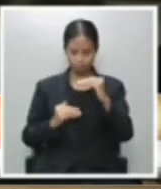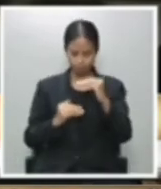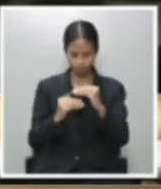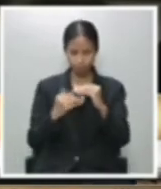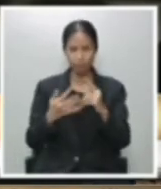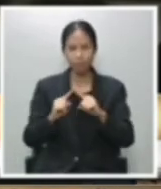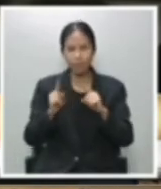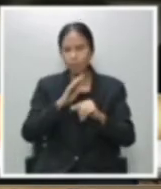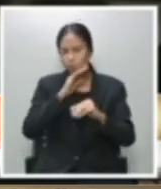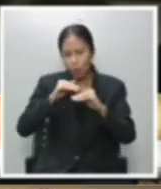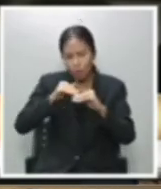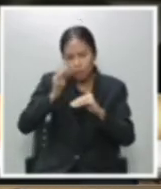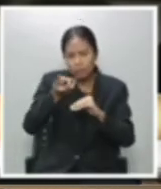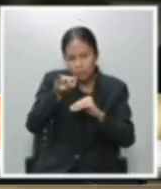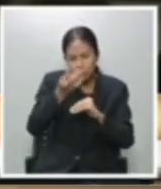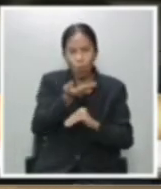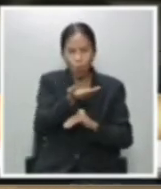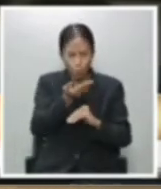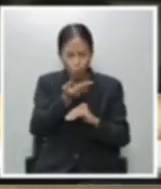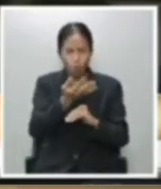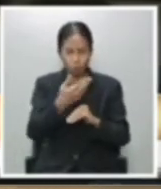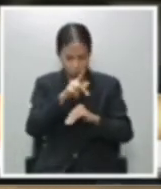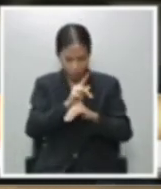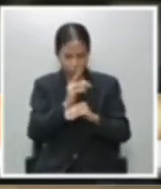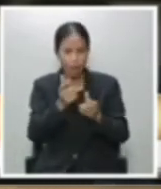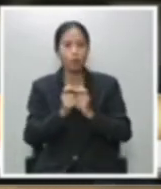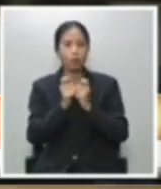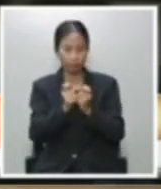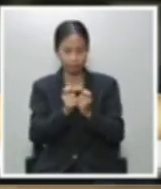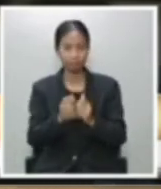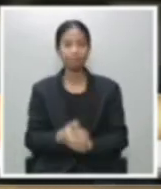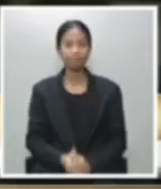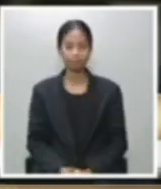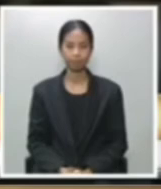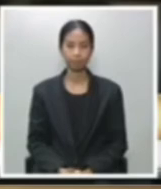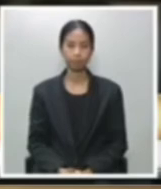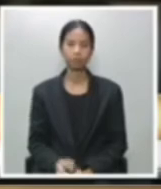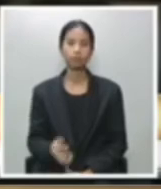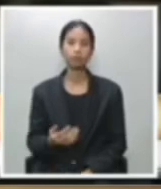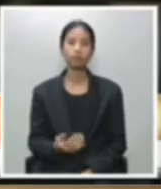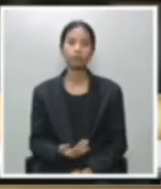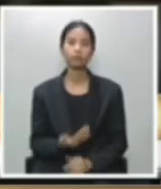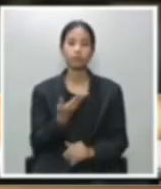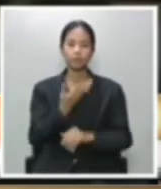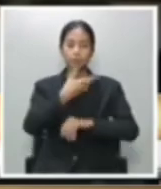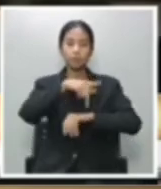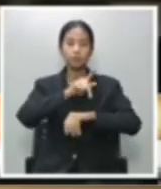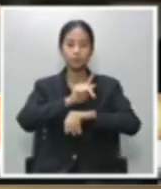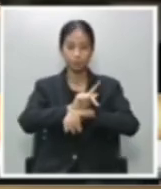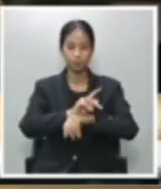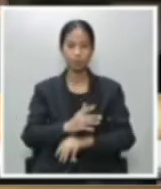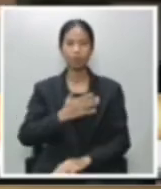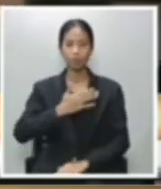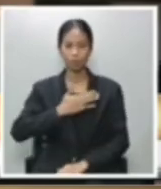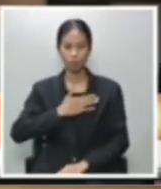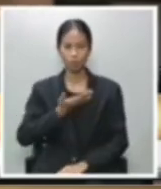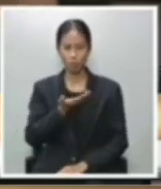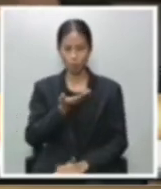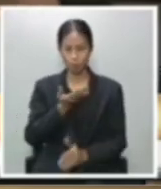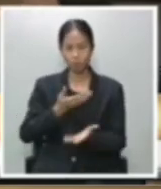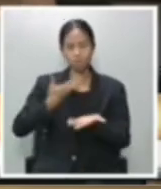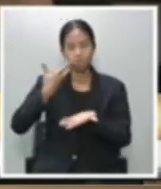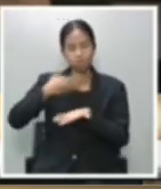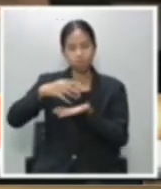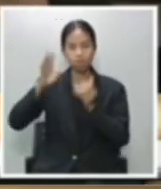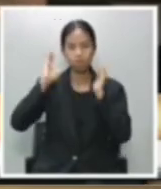เกินบ้างเล็กน้อยขอความกรุณาท่านประธานด้วยนะครับในส่วนนี้นะครับท่านประธานที่เคารพครับผมขออภิปราย